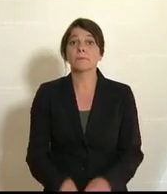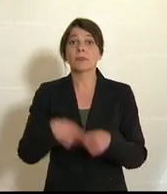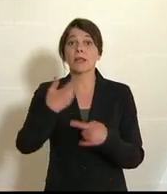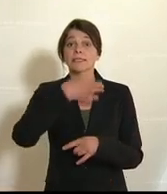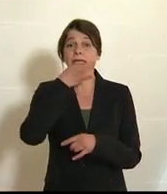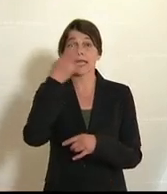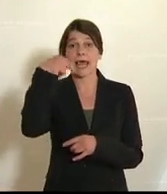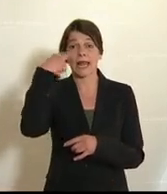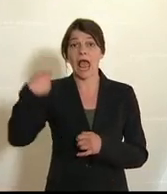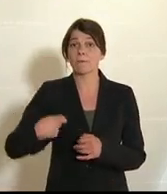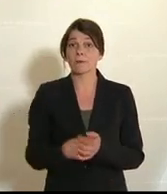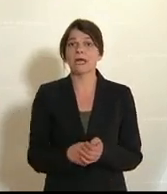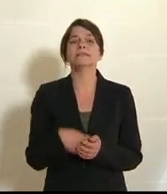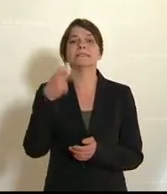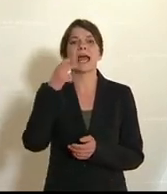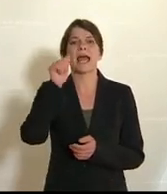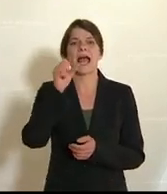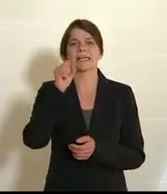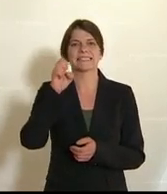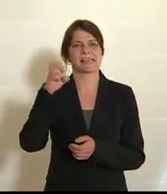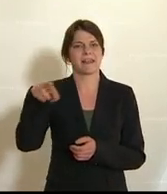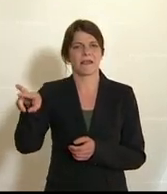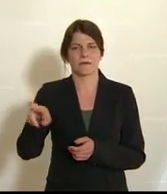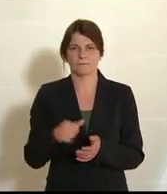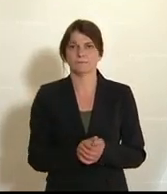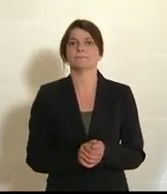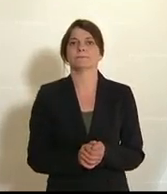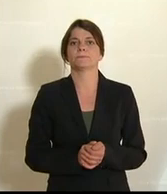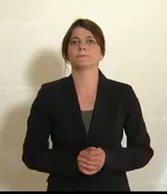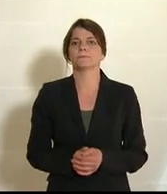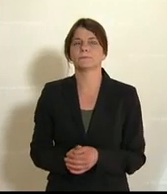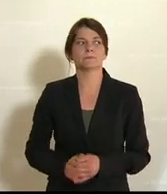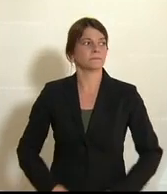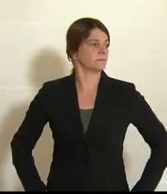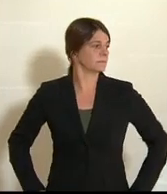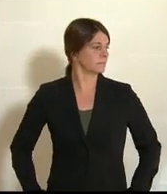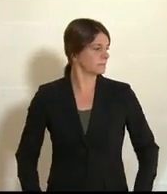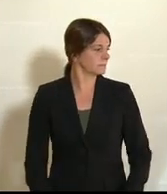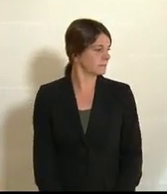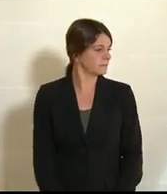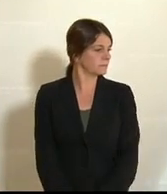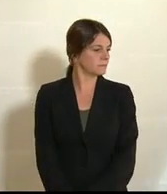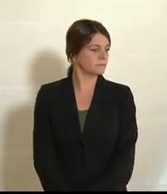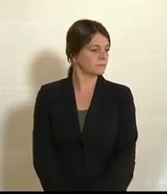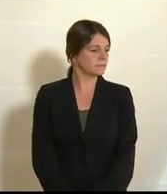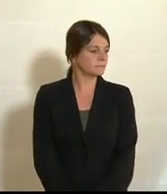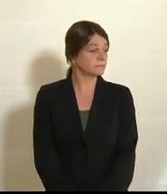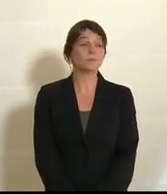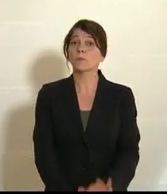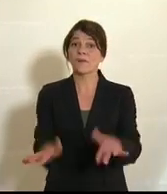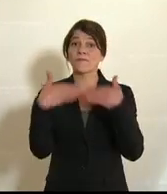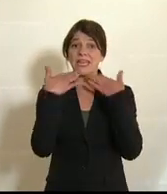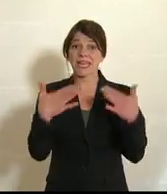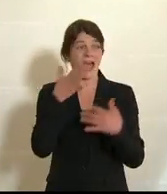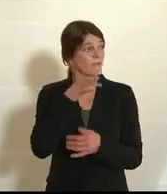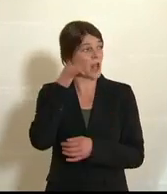Nächster Redner, Herr Abgeordneter Axel Kasecker. Steirischer Abgeordneter der FPÖ. Vielen Dank,